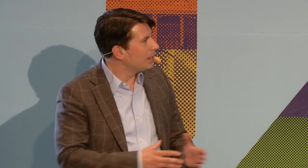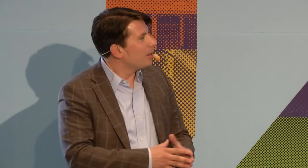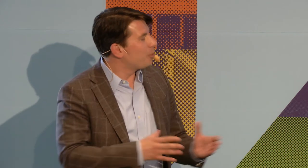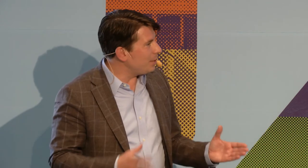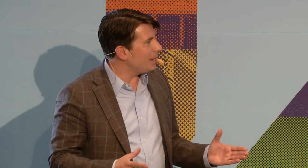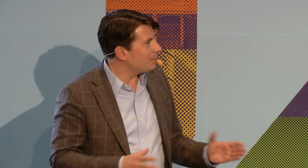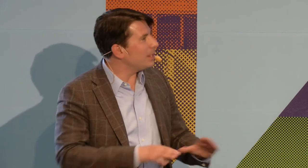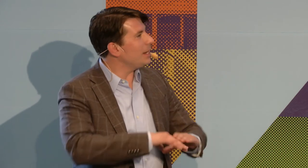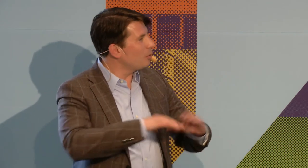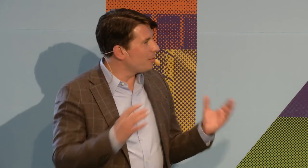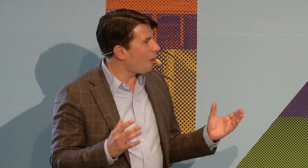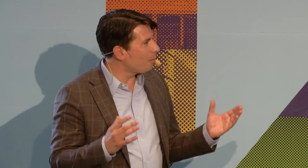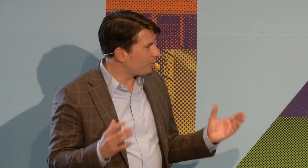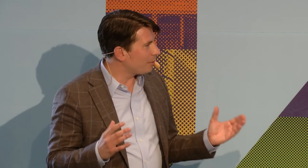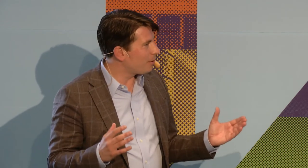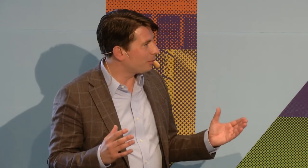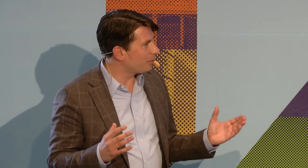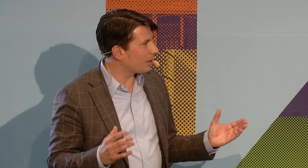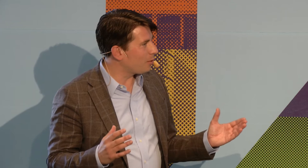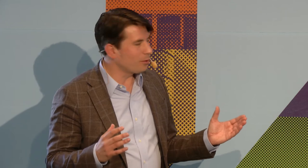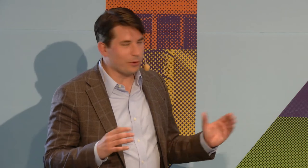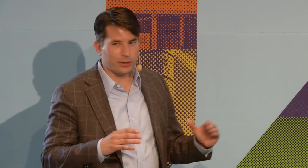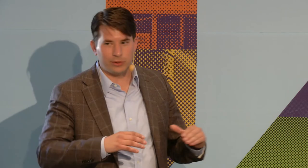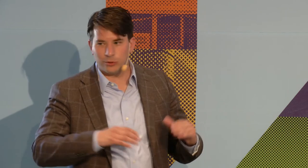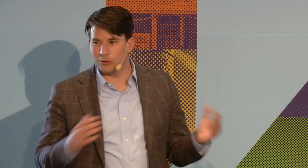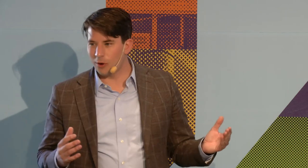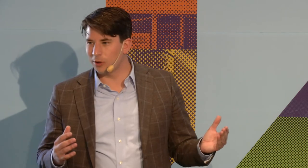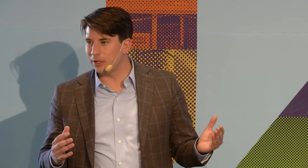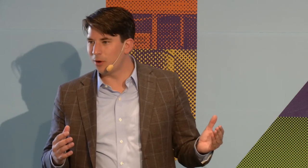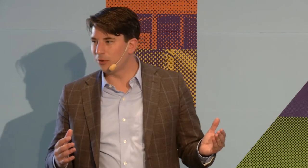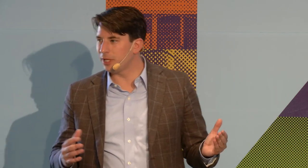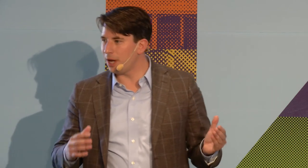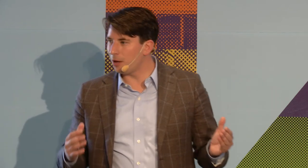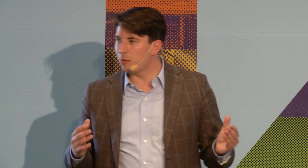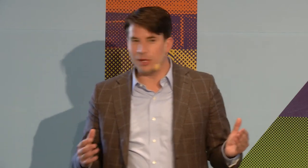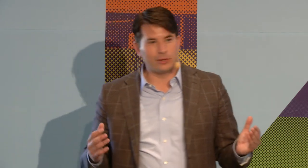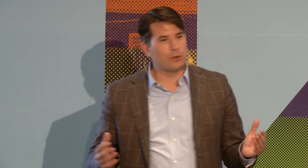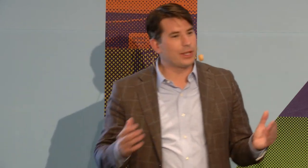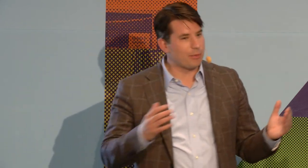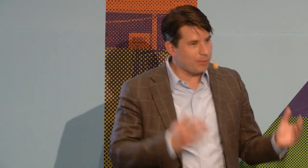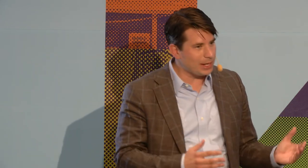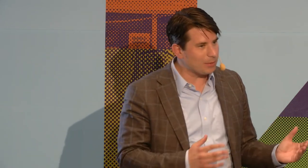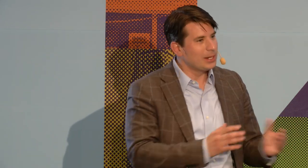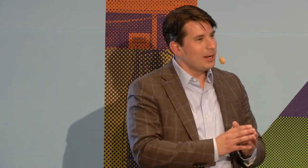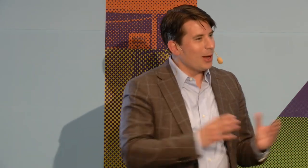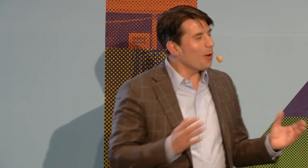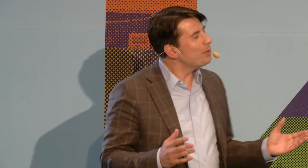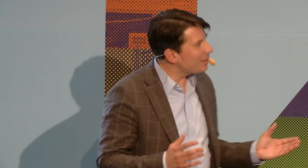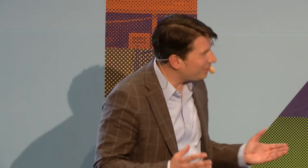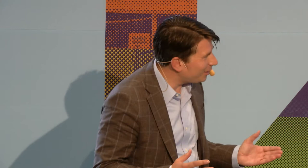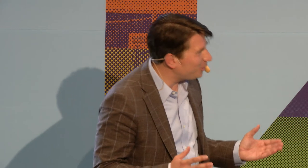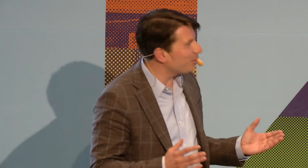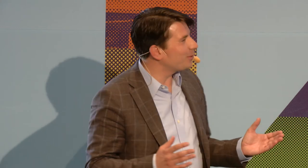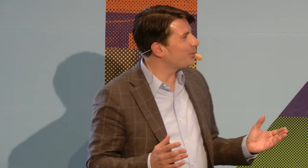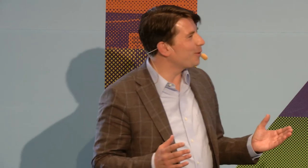olika problem inom ramen för det vi pratar om segregation. Och sen finns det också saker vi idag säger är problem som kanske inte är problem. Och